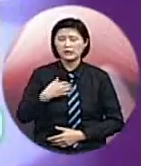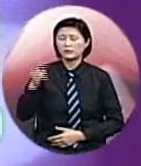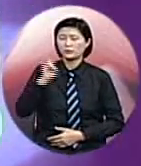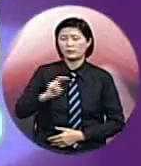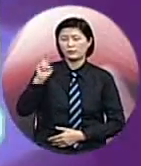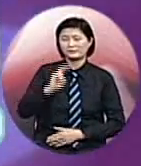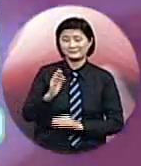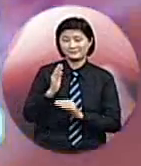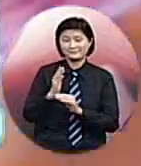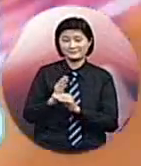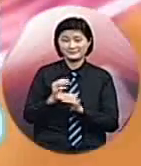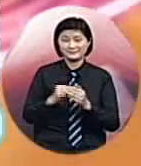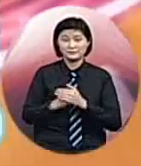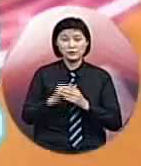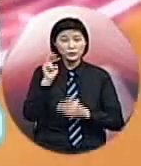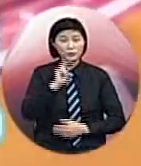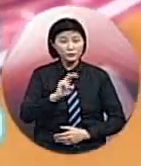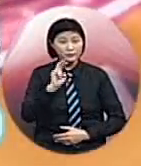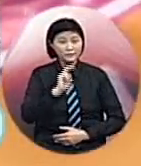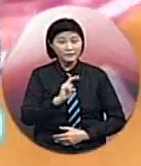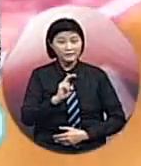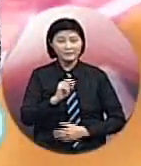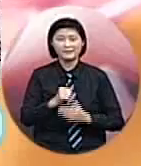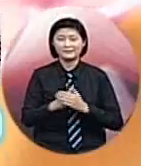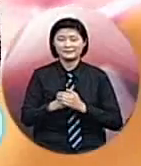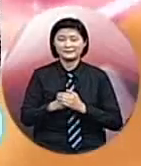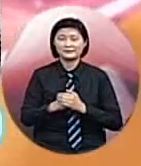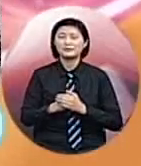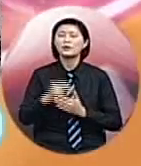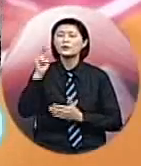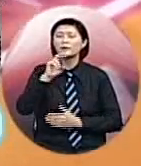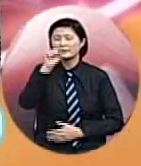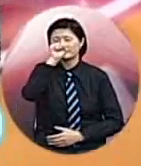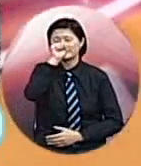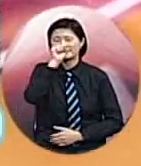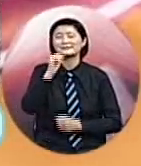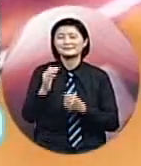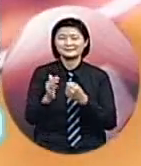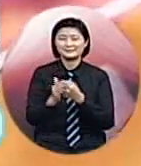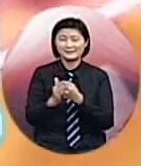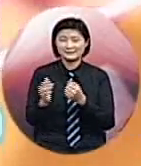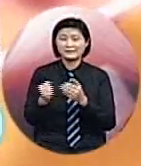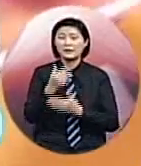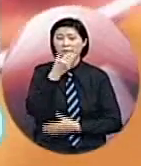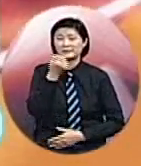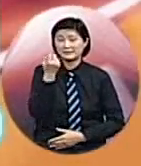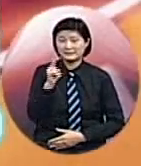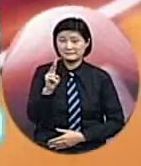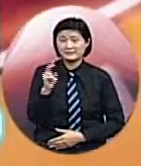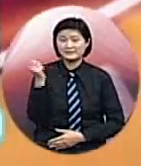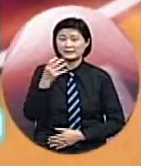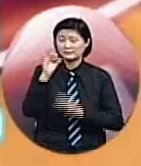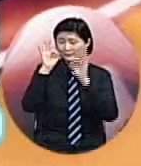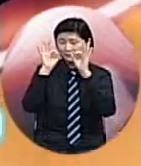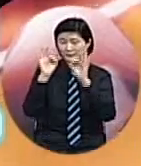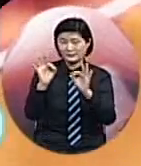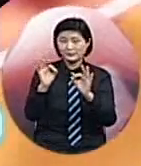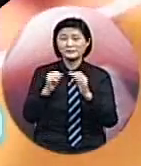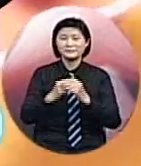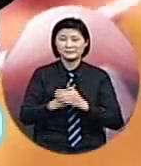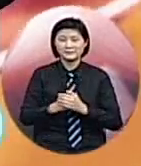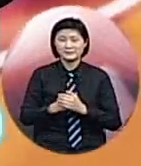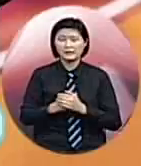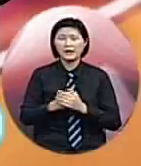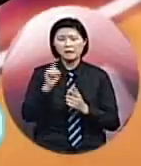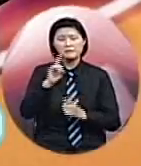있습니다. 아. 노래로? 네. 아니, 노래를 좋아해서요. 예. 예. 복지 TV를 자주 보는데. 네. 예.